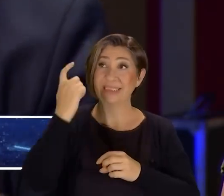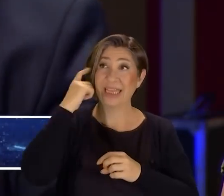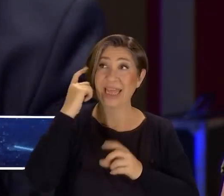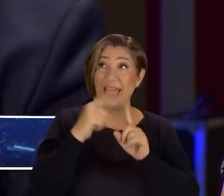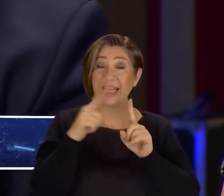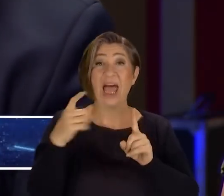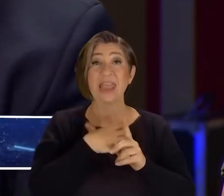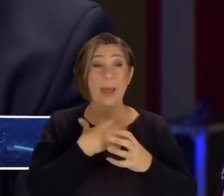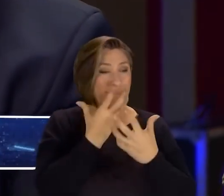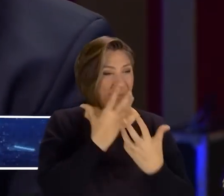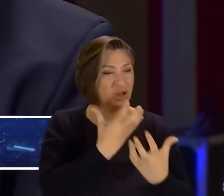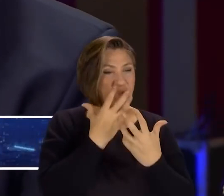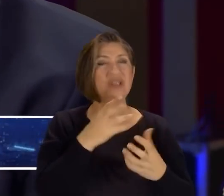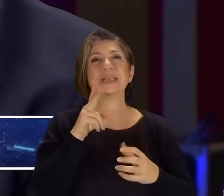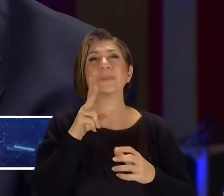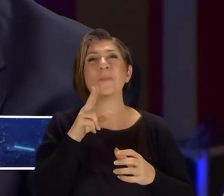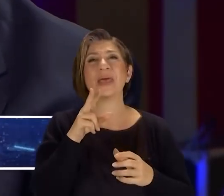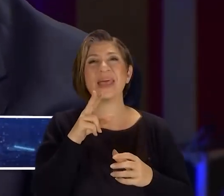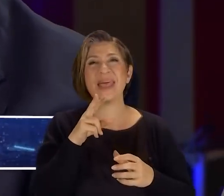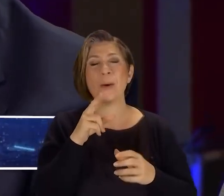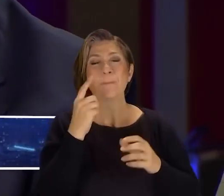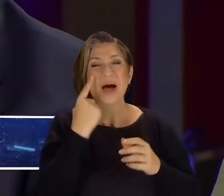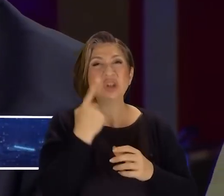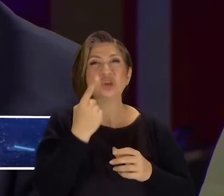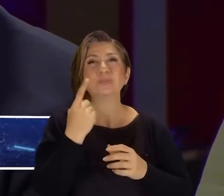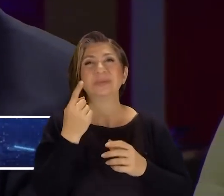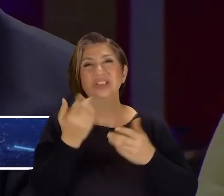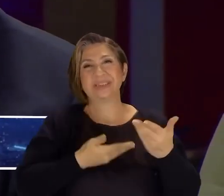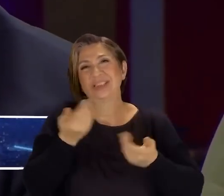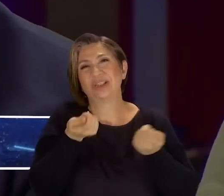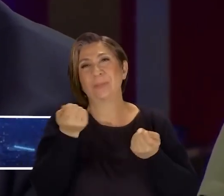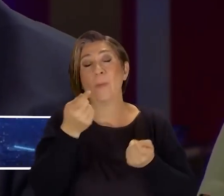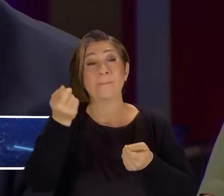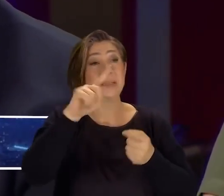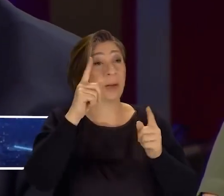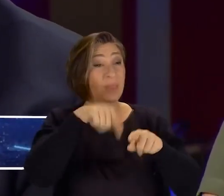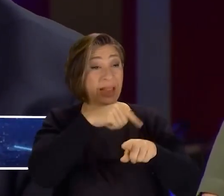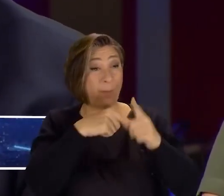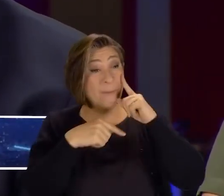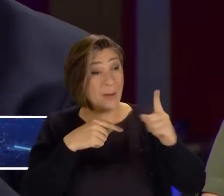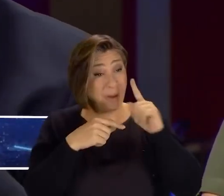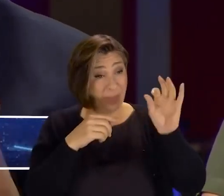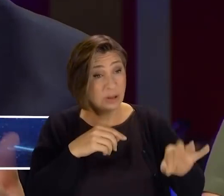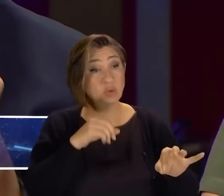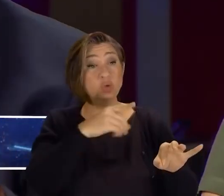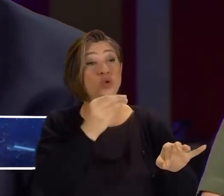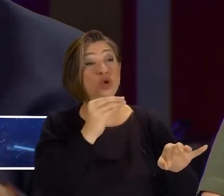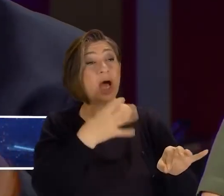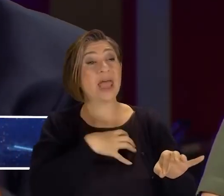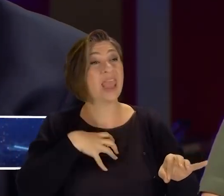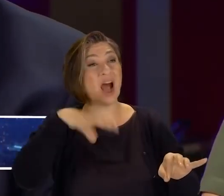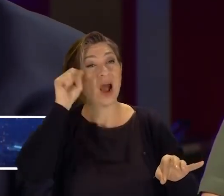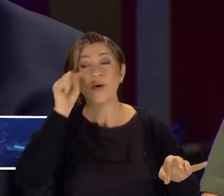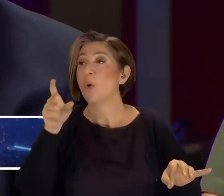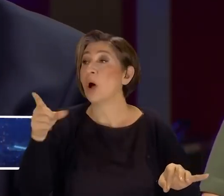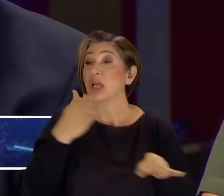kadar anne bakıcıdır. O dönemde başka birisi bakmaya başlarsa çocuğa, çocuk anne kavramını